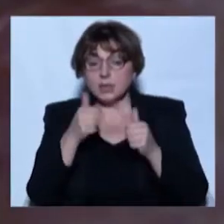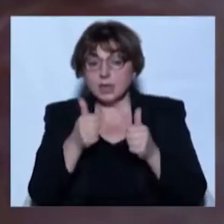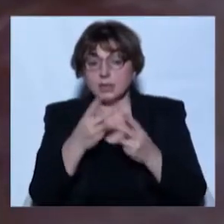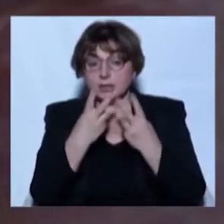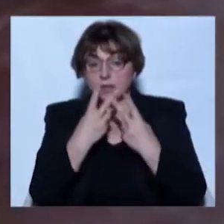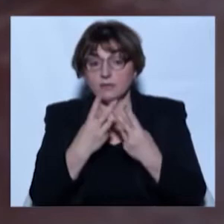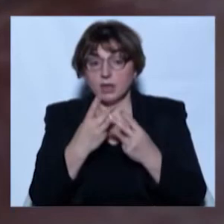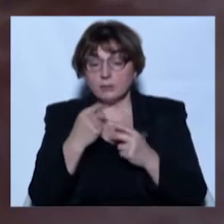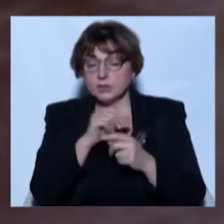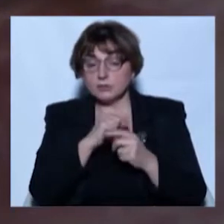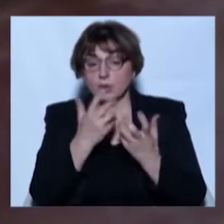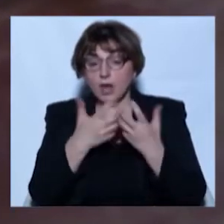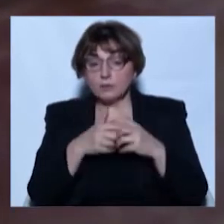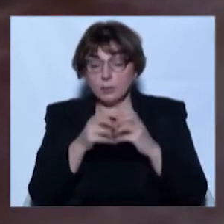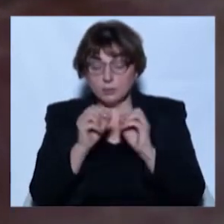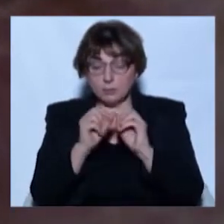դավինախոտ, ամիտ